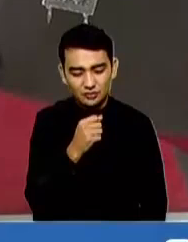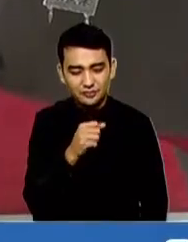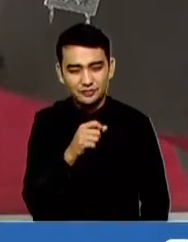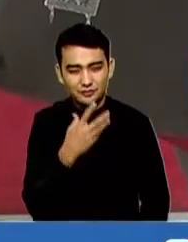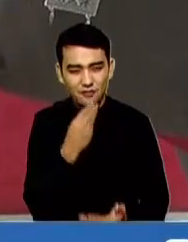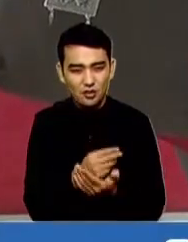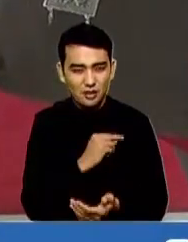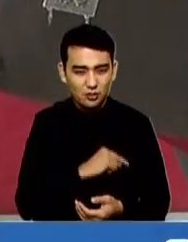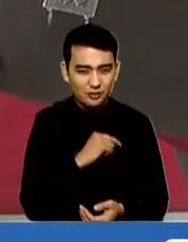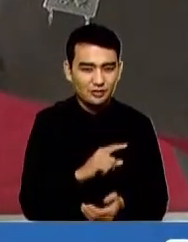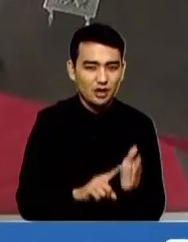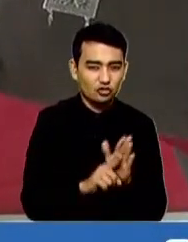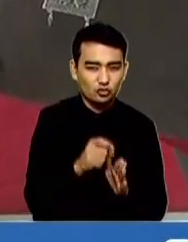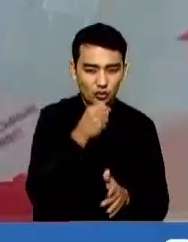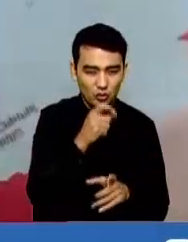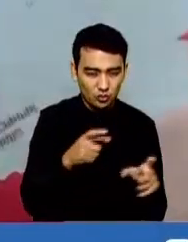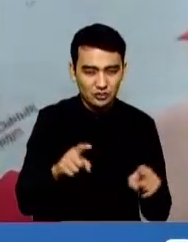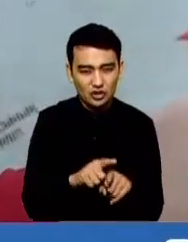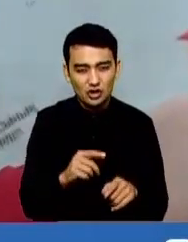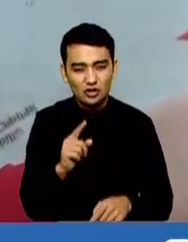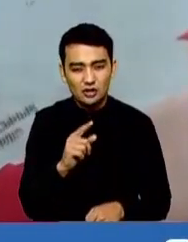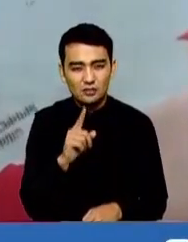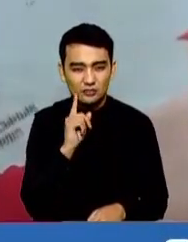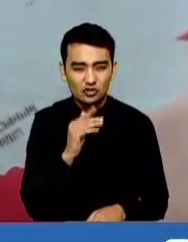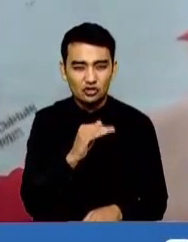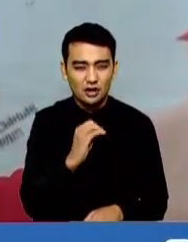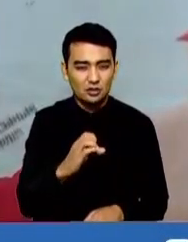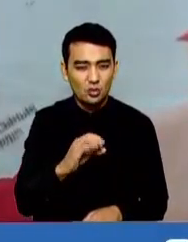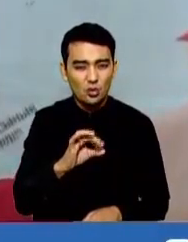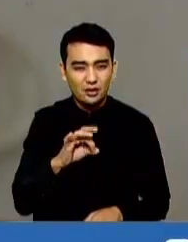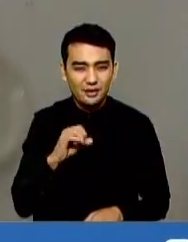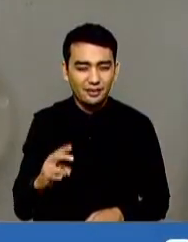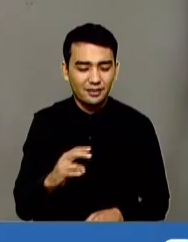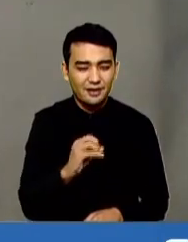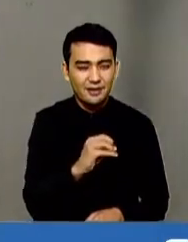начинающие журналисты в категории РН победила